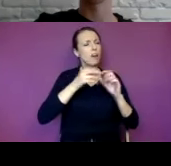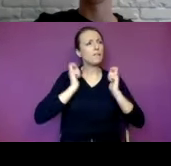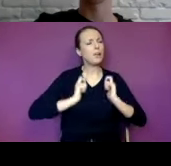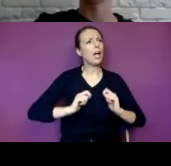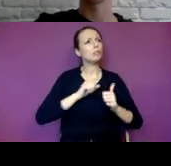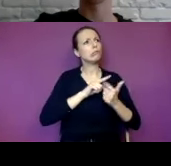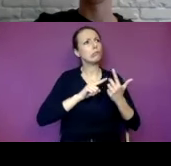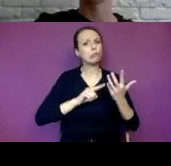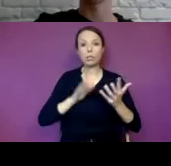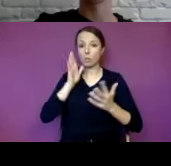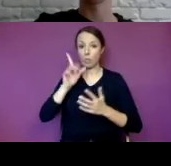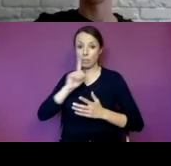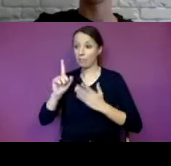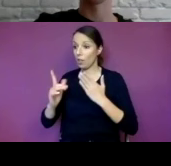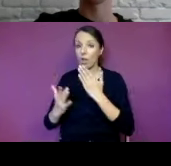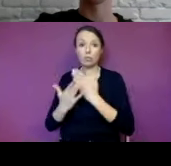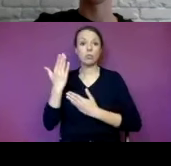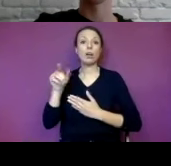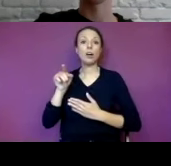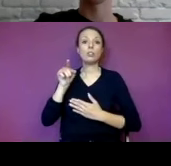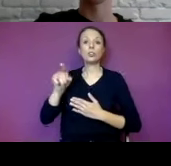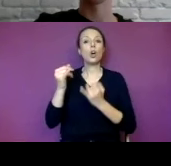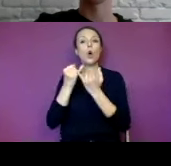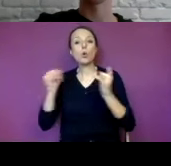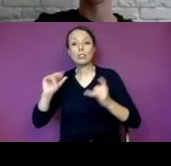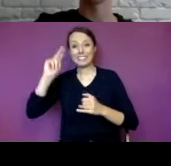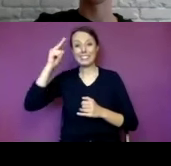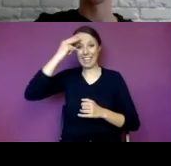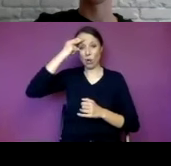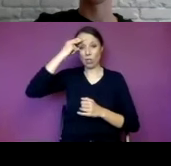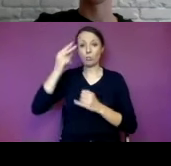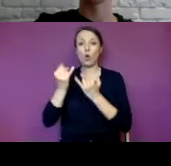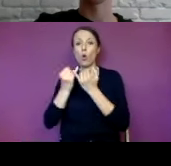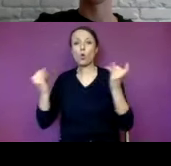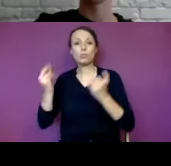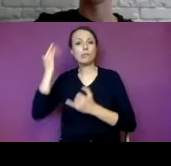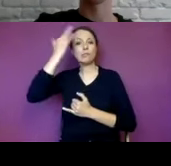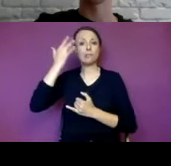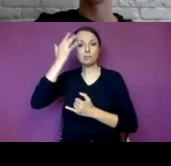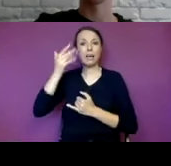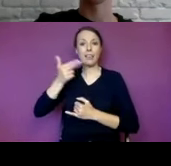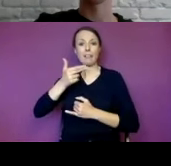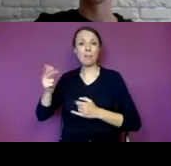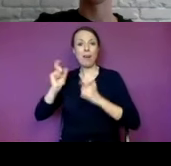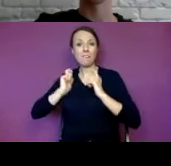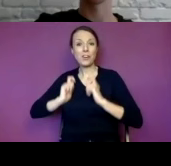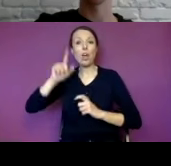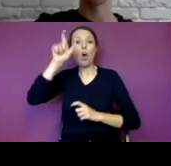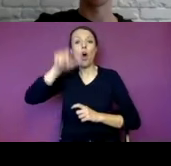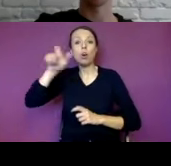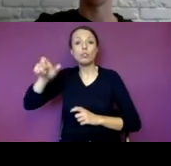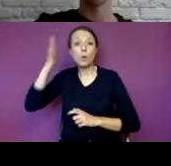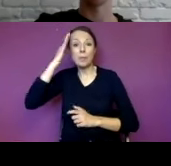weryfikowane przez różne stereotypy, wyobrażenia i imaginaria, które na temat wsi również mają osoby na wsi mieszkające, bo